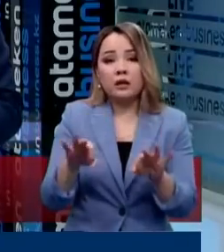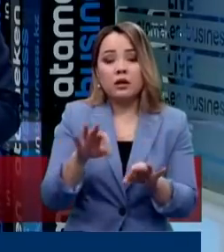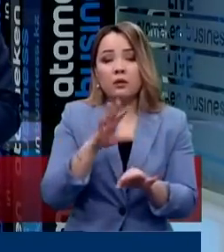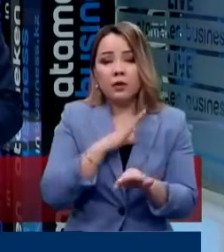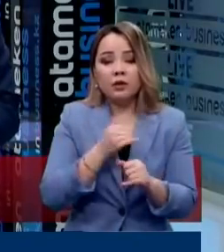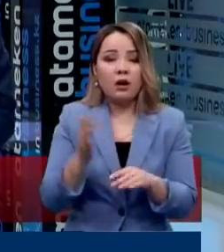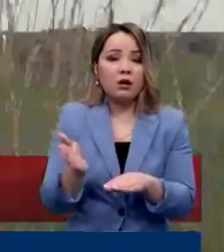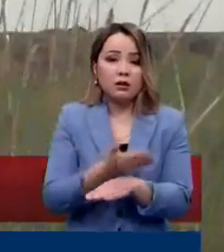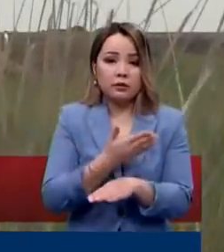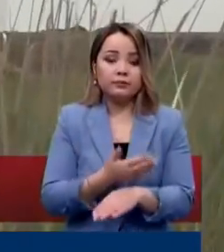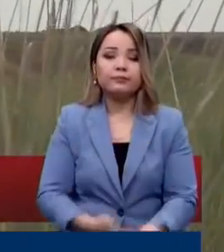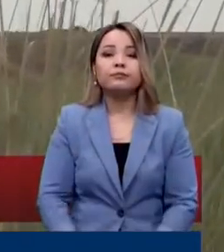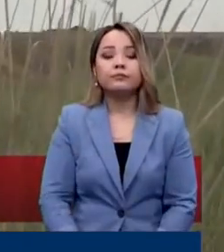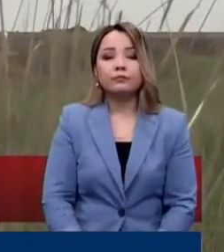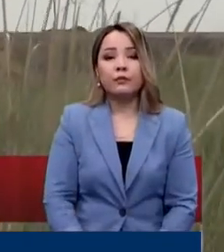айырды.